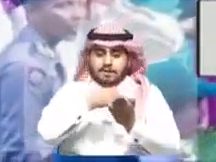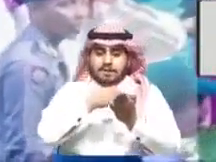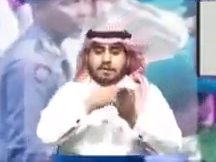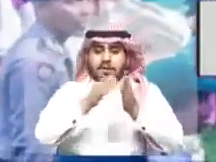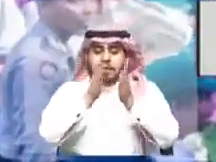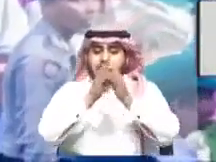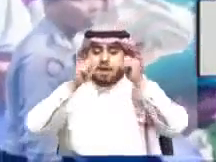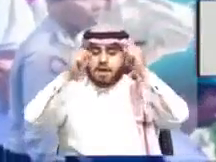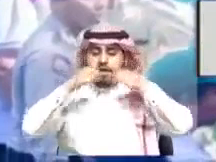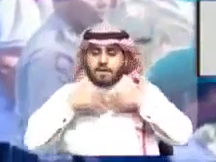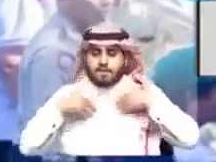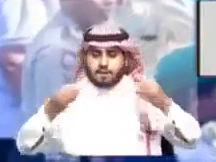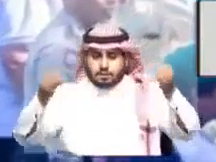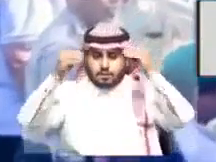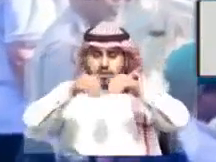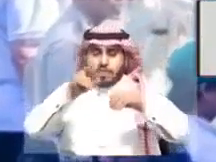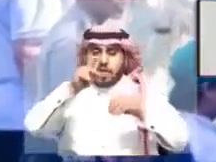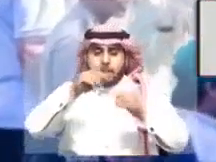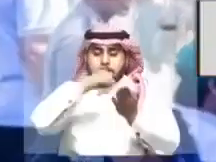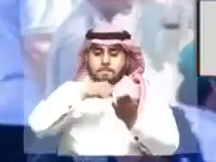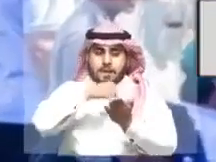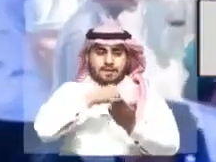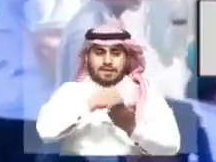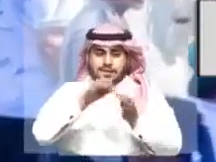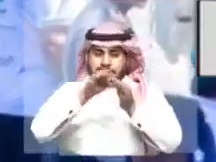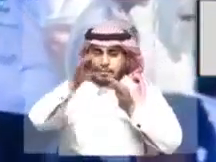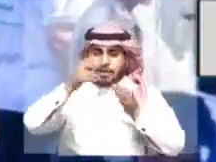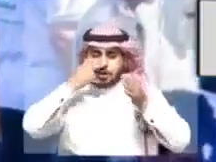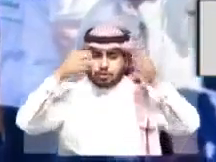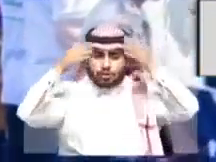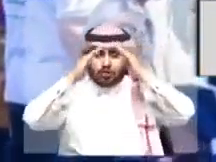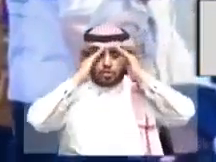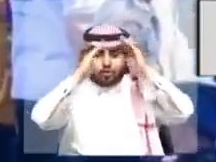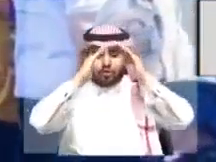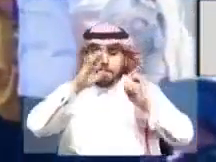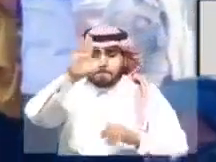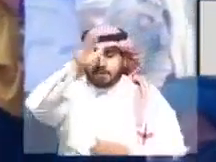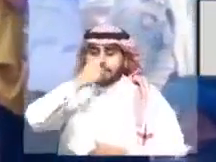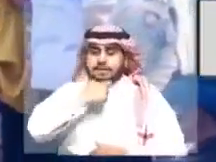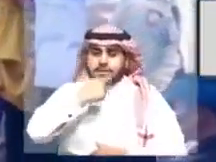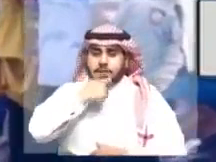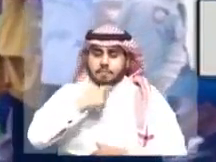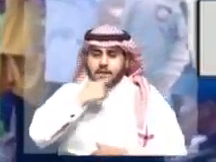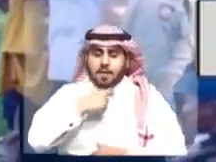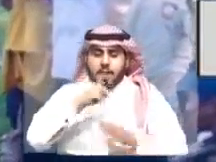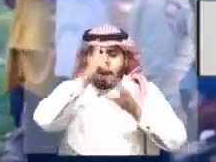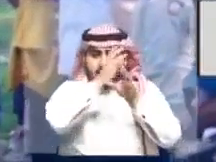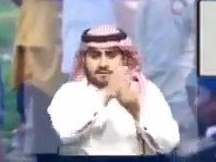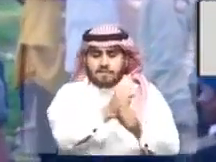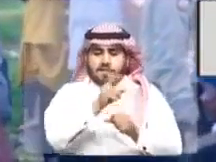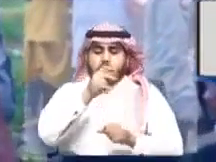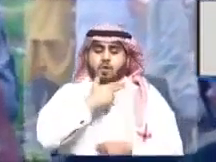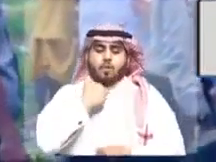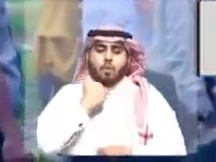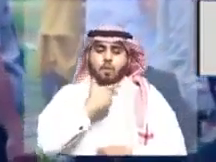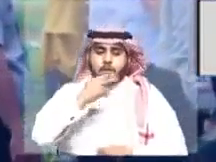قرية شيمبالونغ شكره وتقديره لخادم الحرمين الشريفين الملك سلمان بن عبد العزيز آل سعود حفظه الله